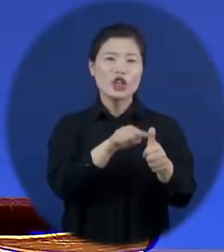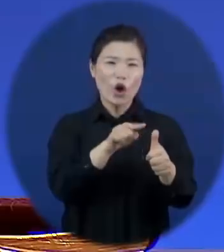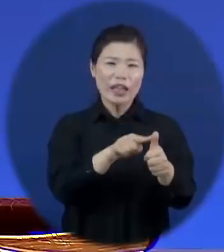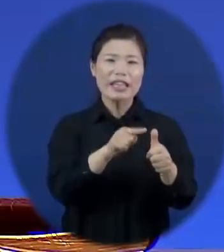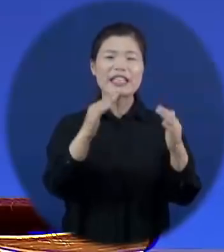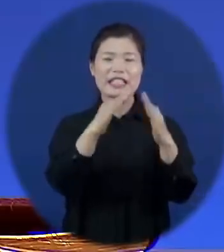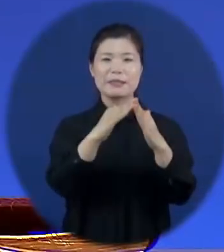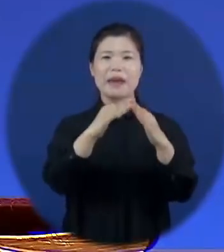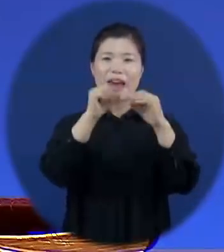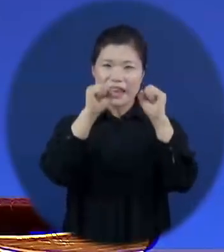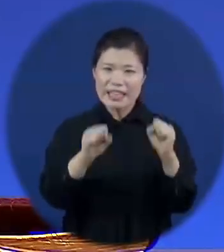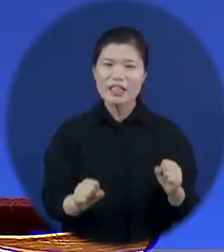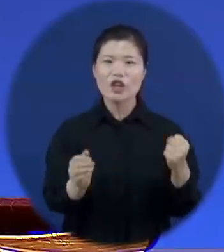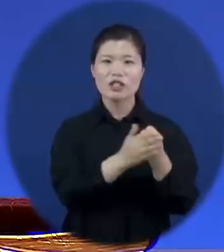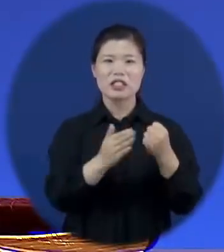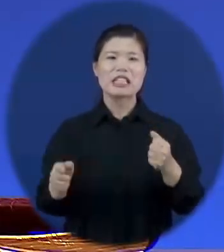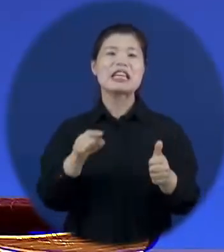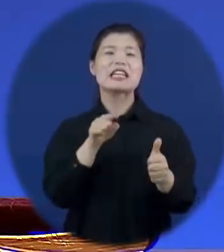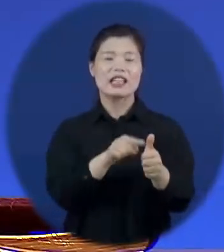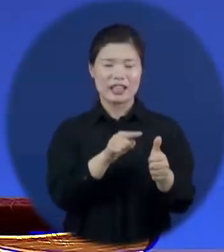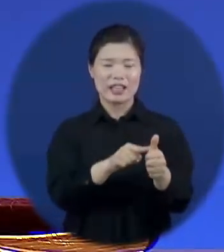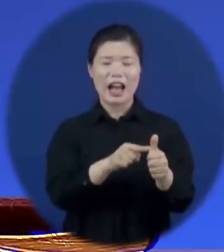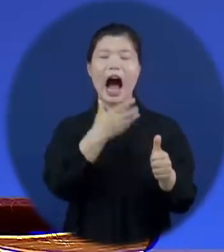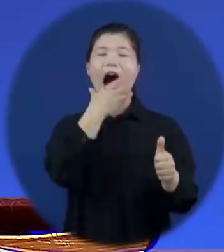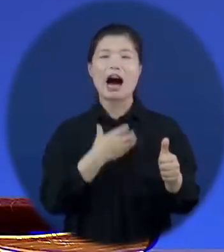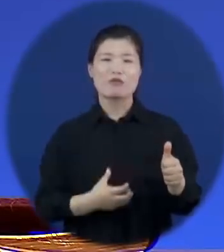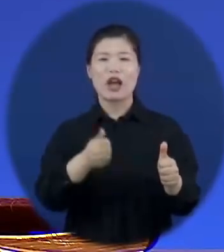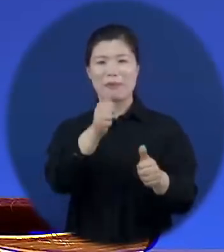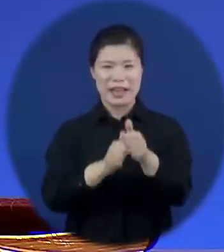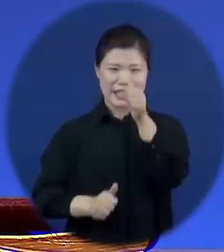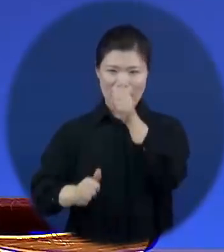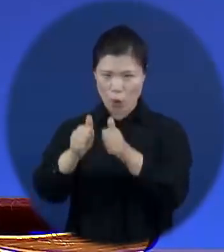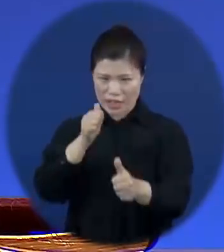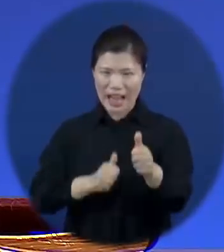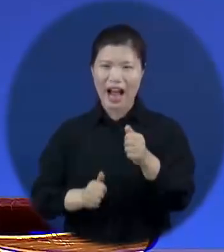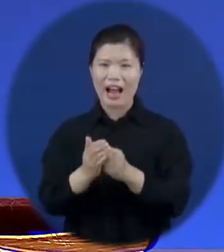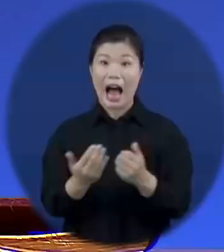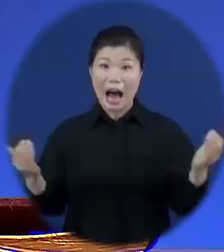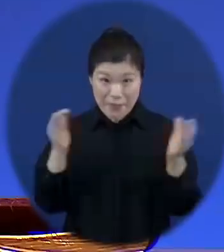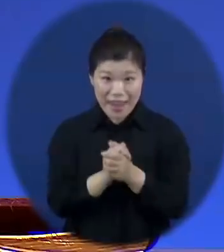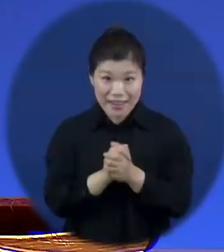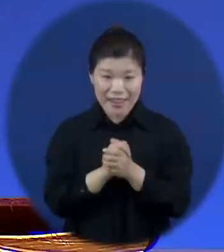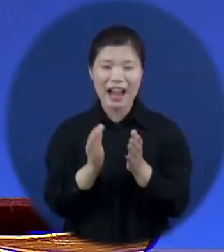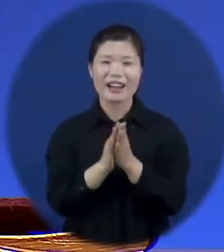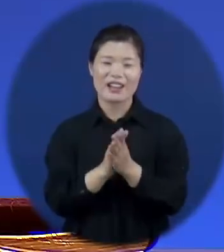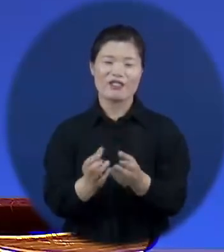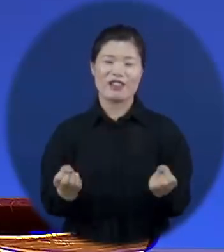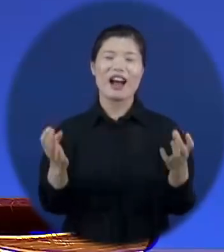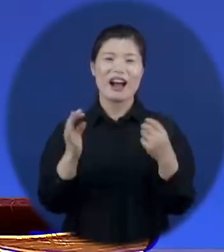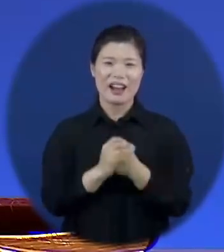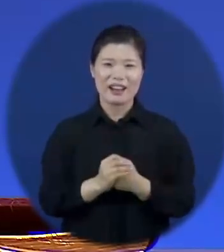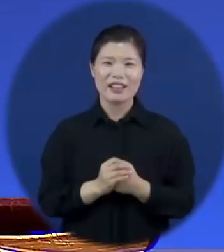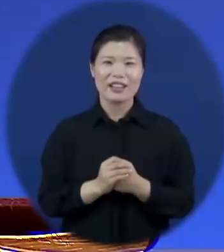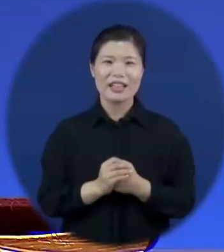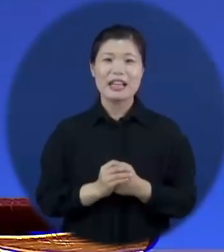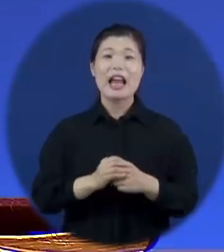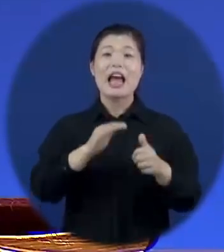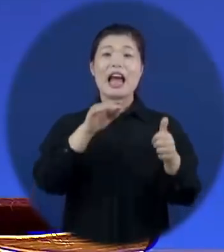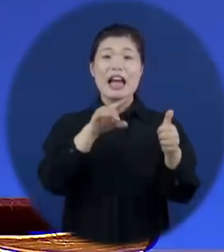이 사람도 아브라함의 자손이미로다. 할렐루야.